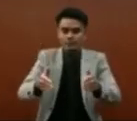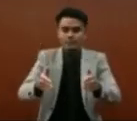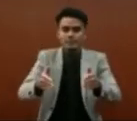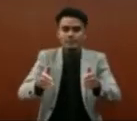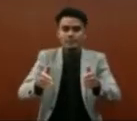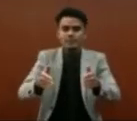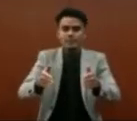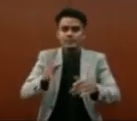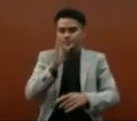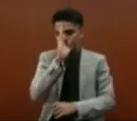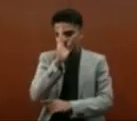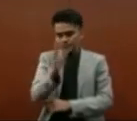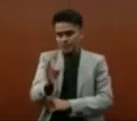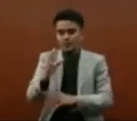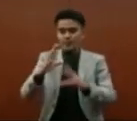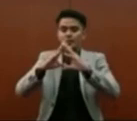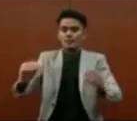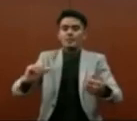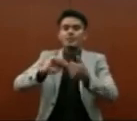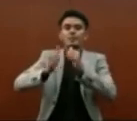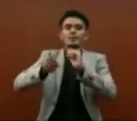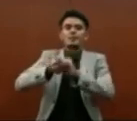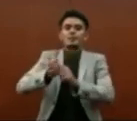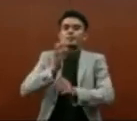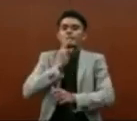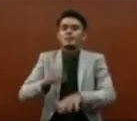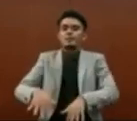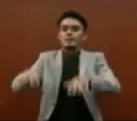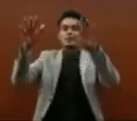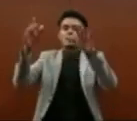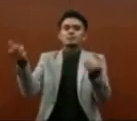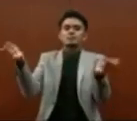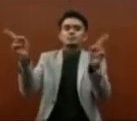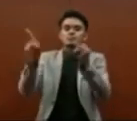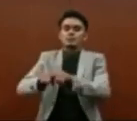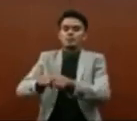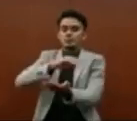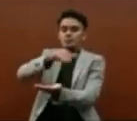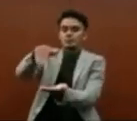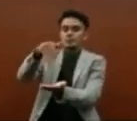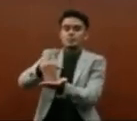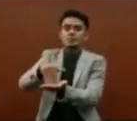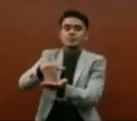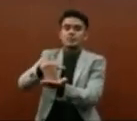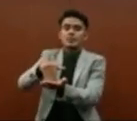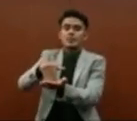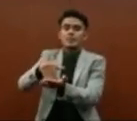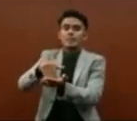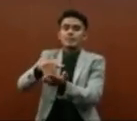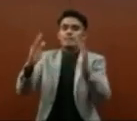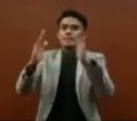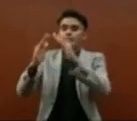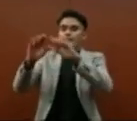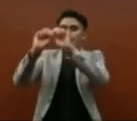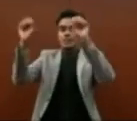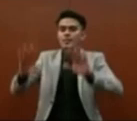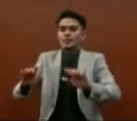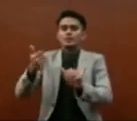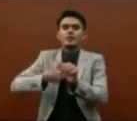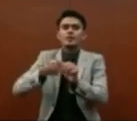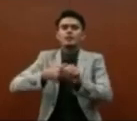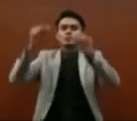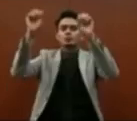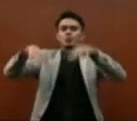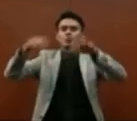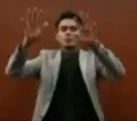dalam menangani masalah banjir yang sering melanda pusat Banda Aceh Lam setiap kali hujan yang turun